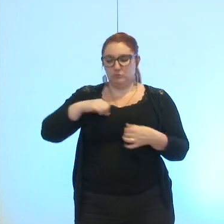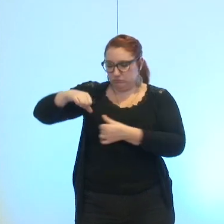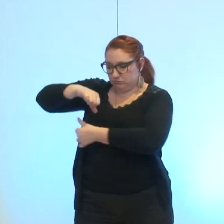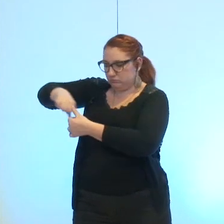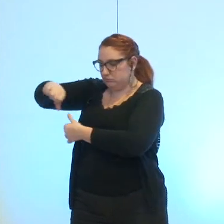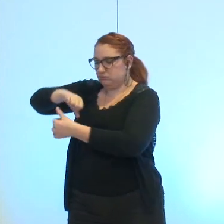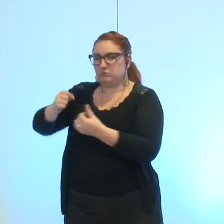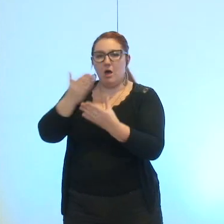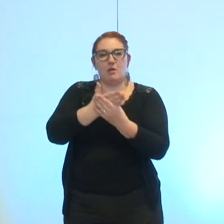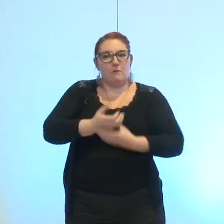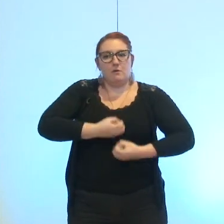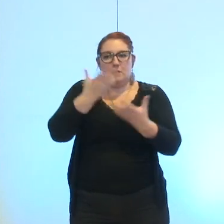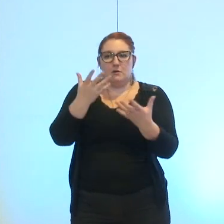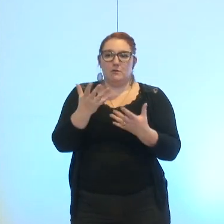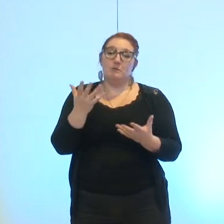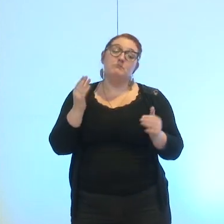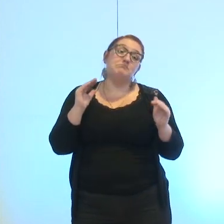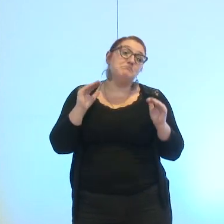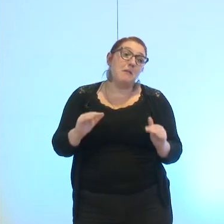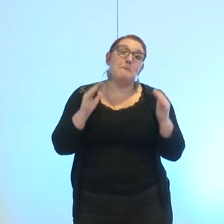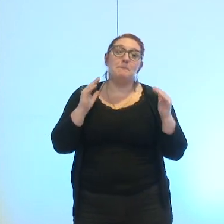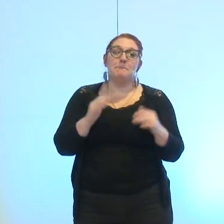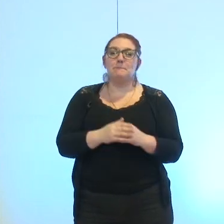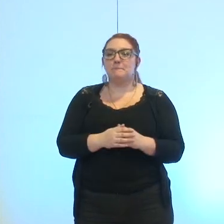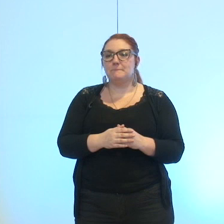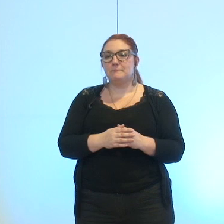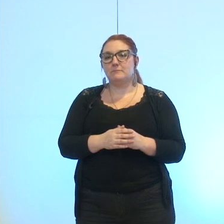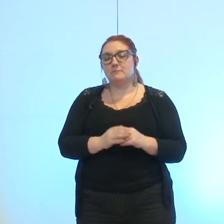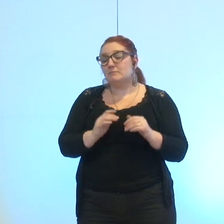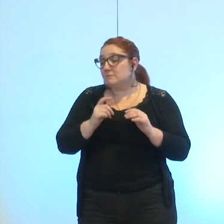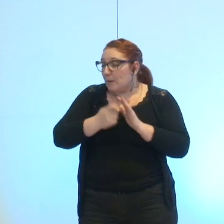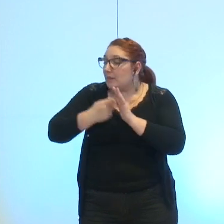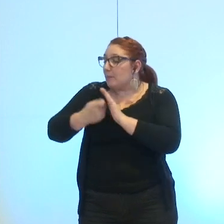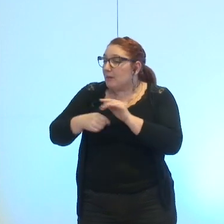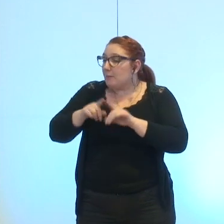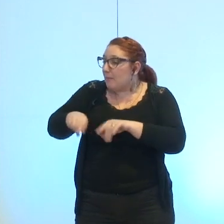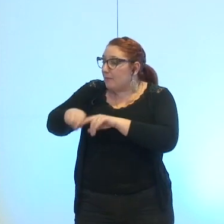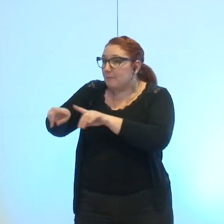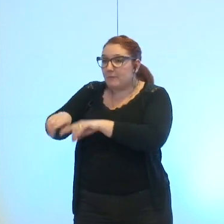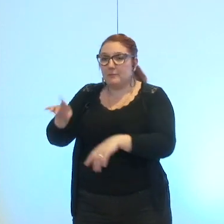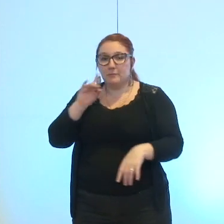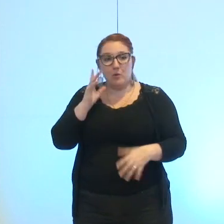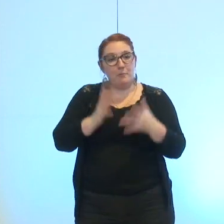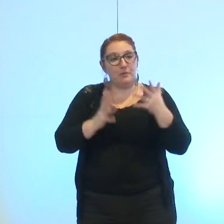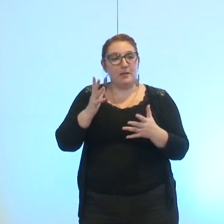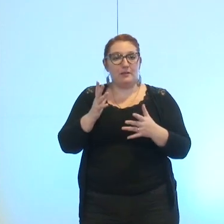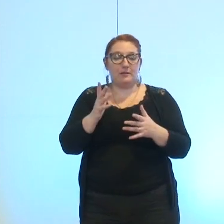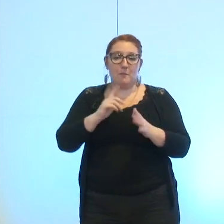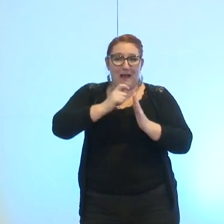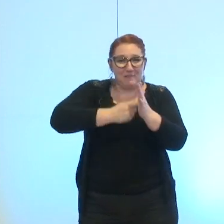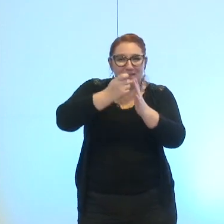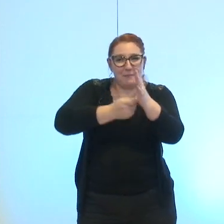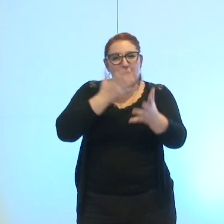voix quitte à nous répéter puisque la répétition peut parfois